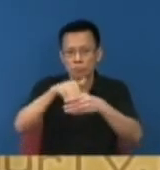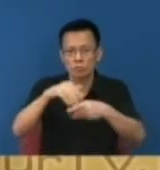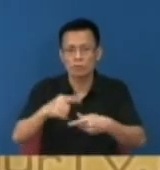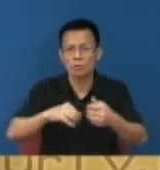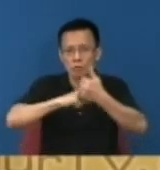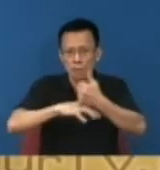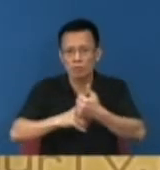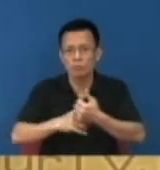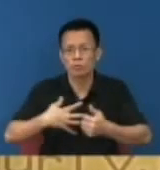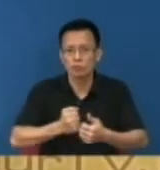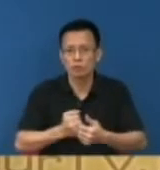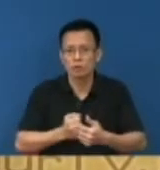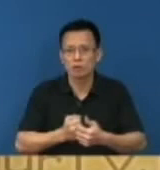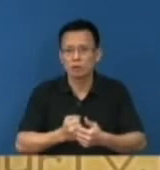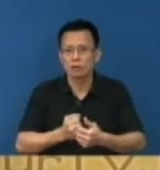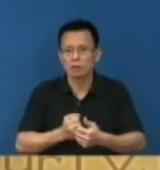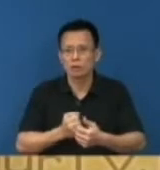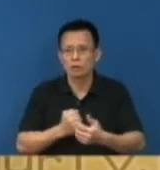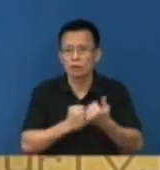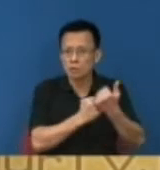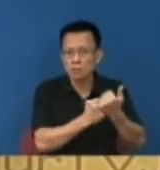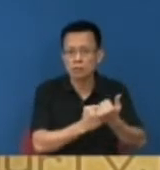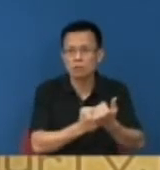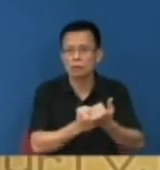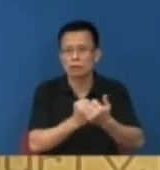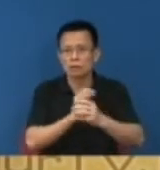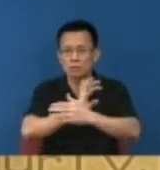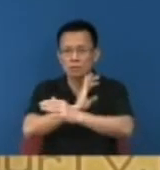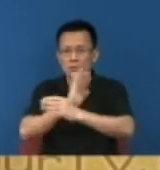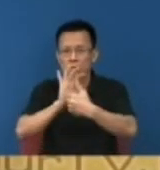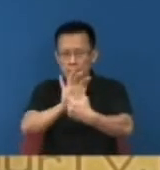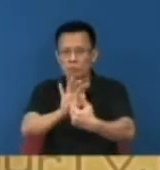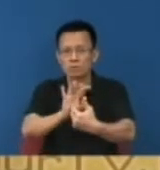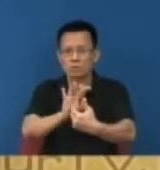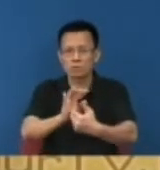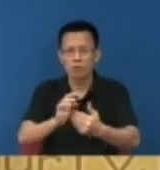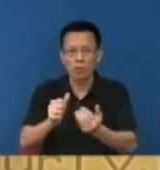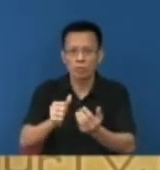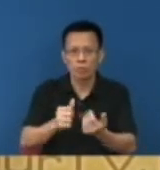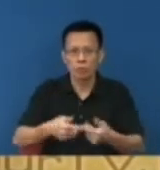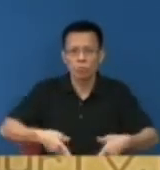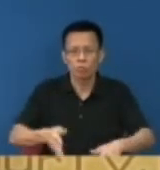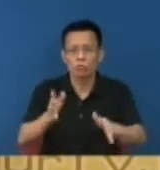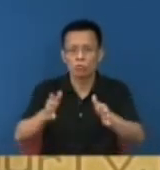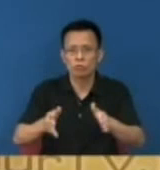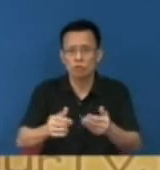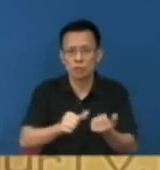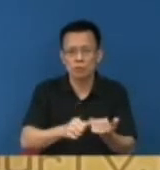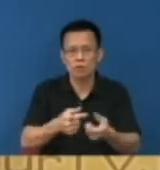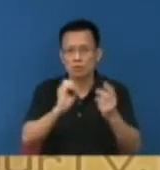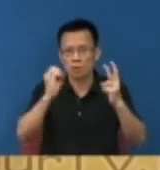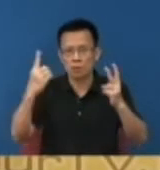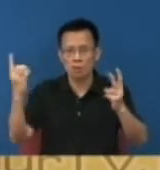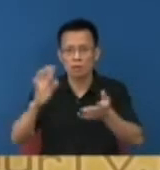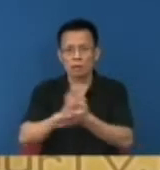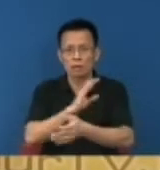利的侵犯是他頂住，因為不是大家看到路徑依賴的理論就是民主黨在2010年